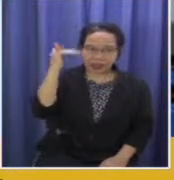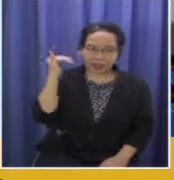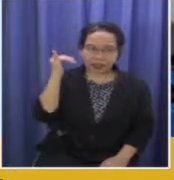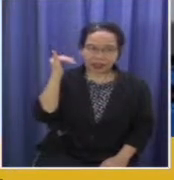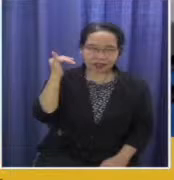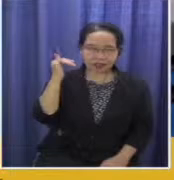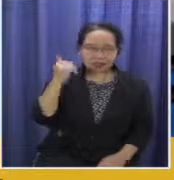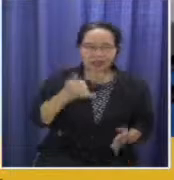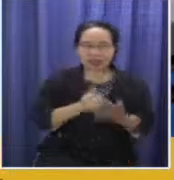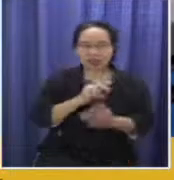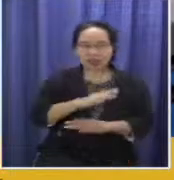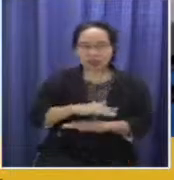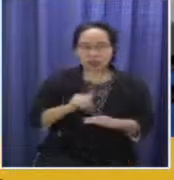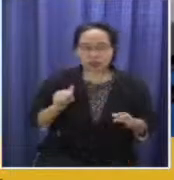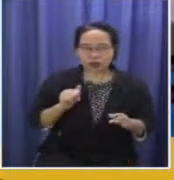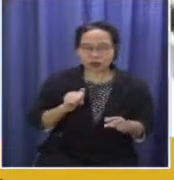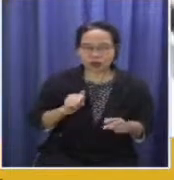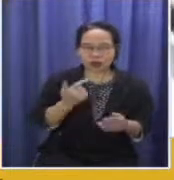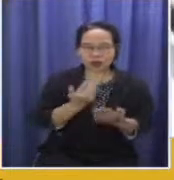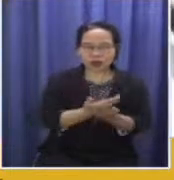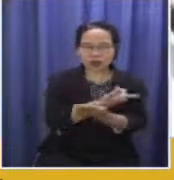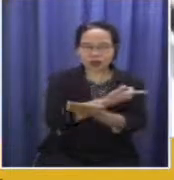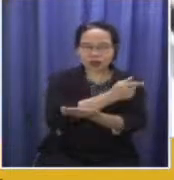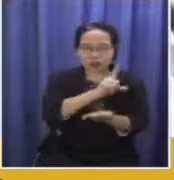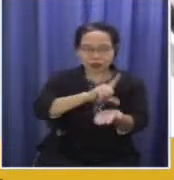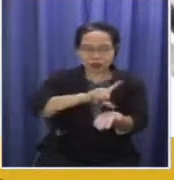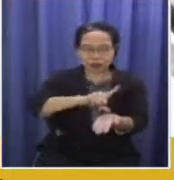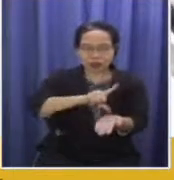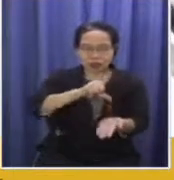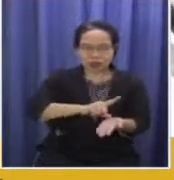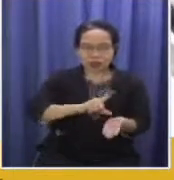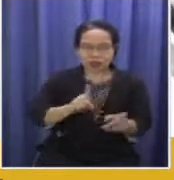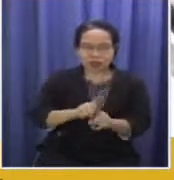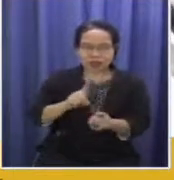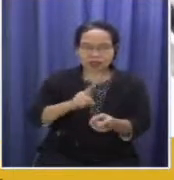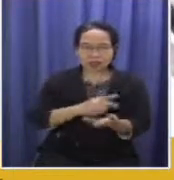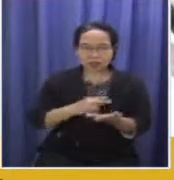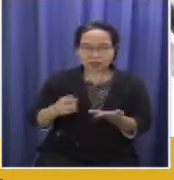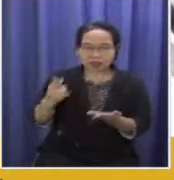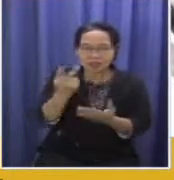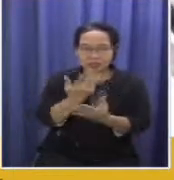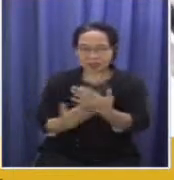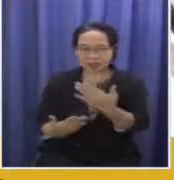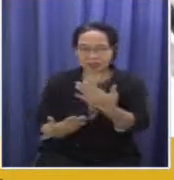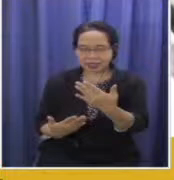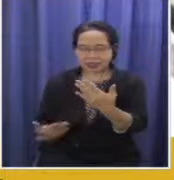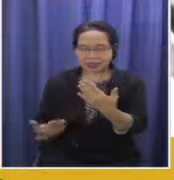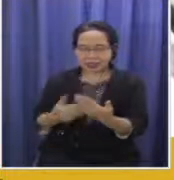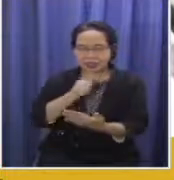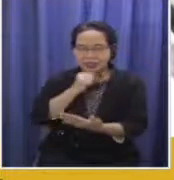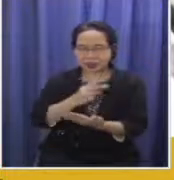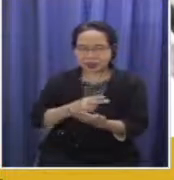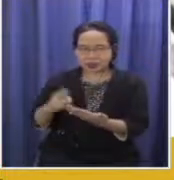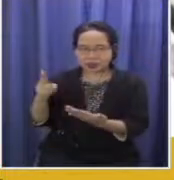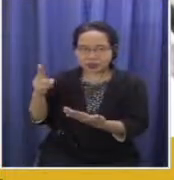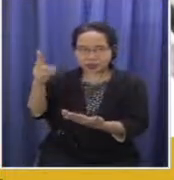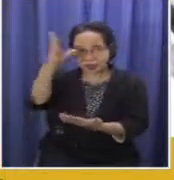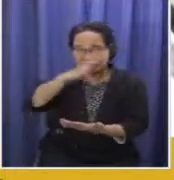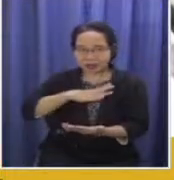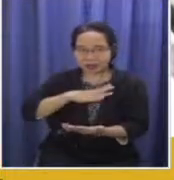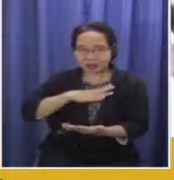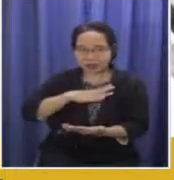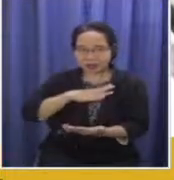Because it is called in the Gospel of Luke as a holy thing, not a holy